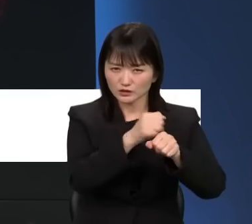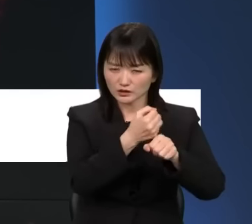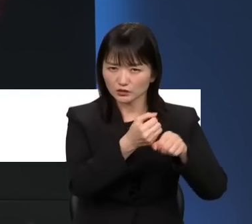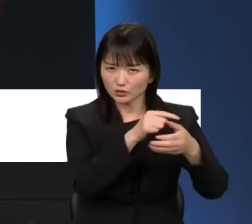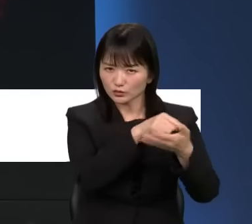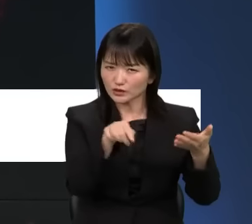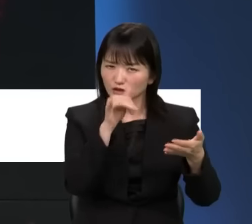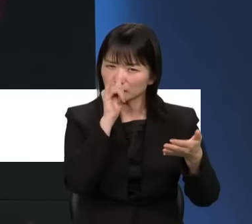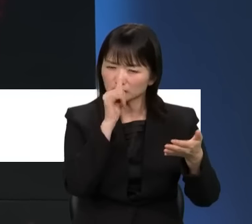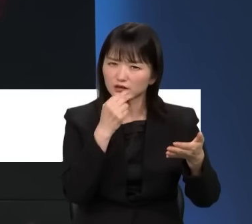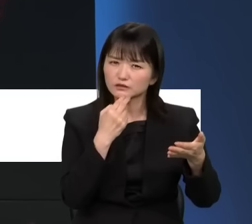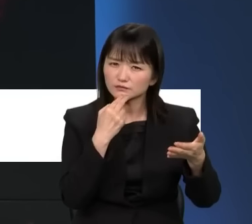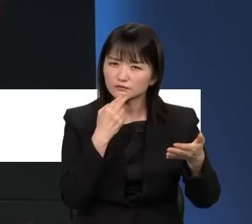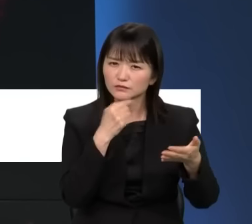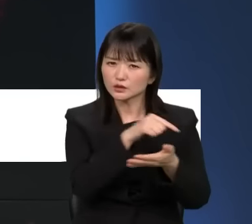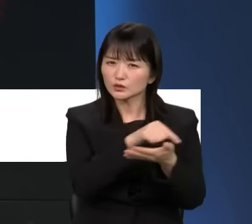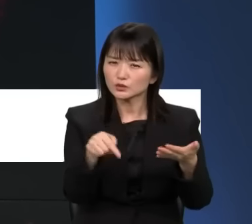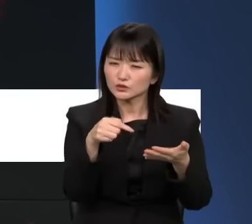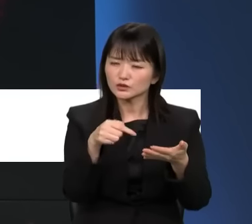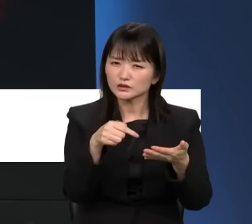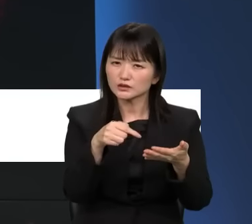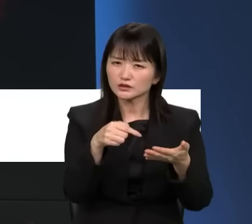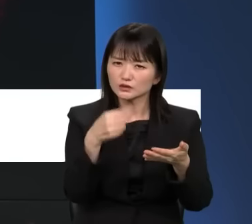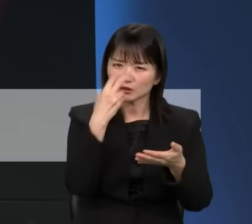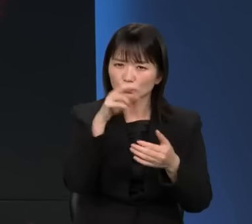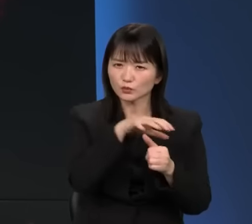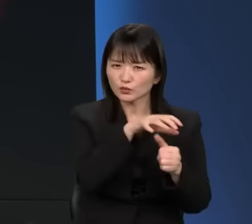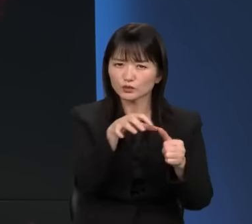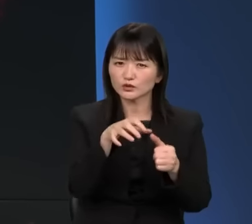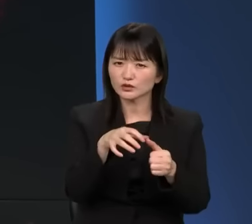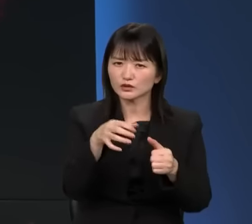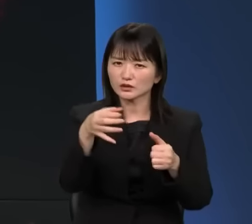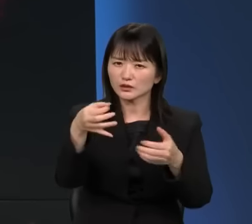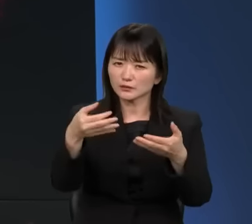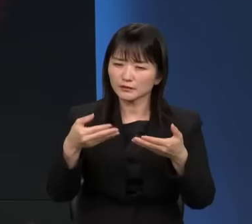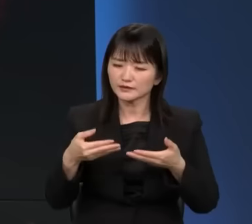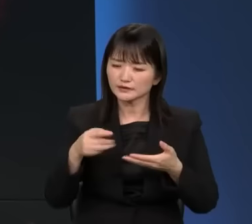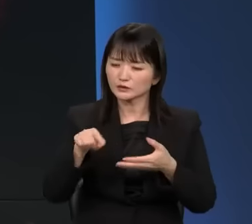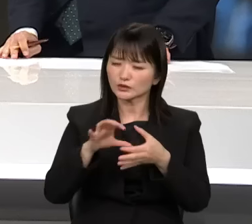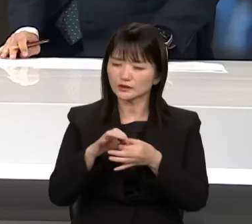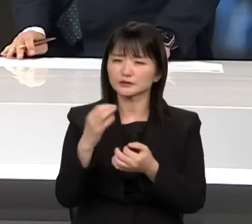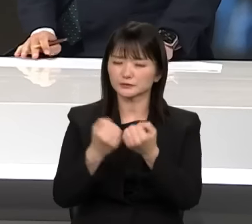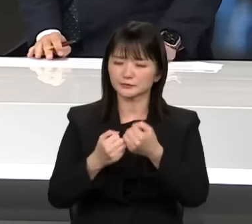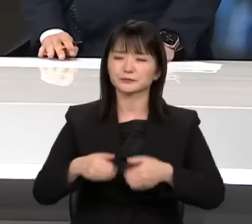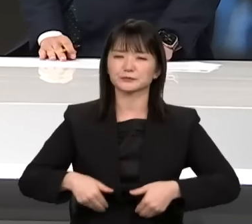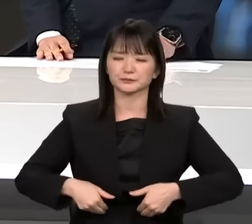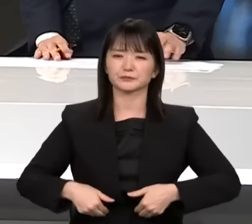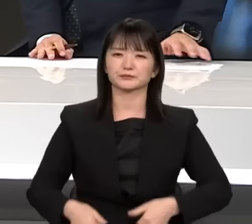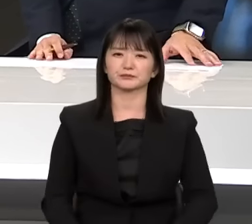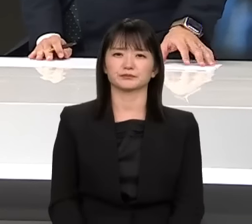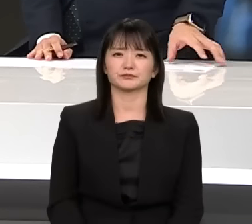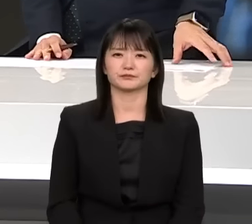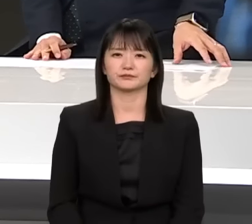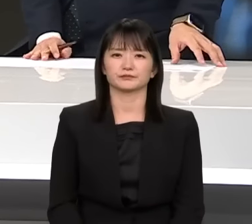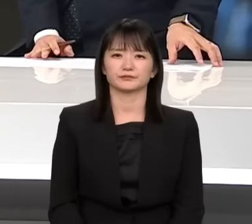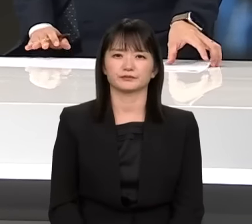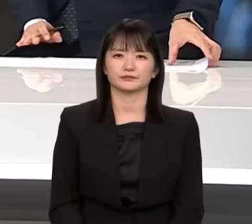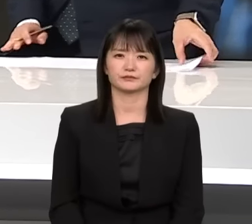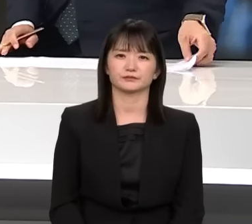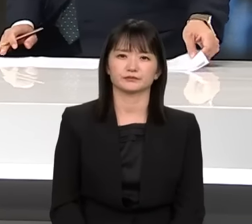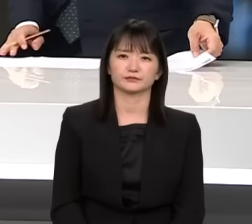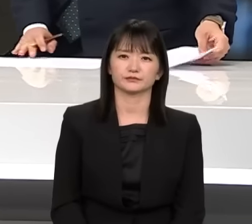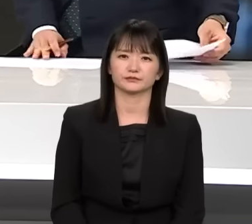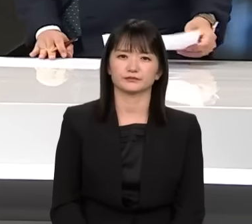건지 아니면 손실을 받은 건지 해명이 필요한 대목입니다 알겠습니다 오늘은 여기까지 짚어보겠습니다 박병현